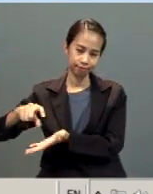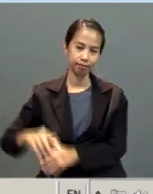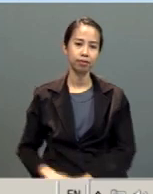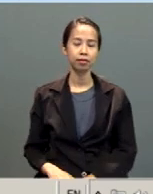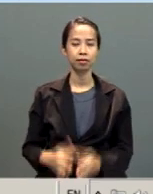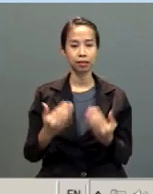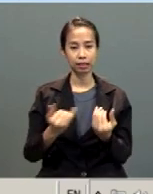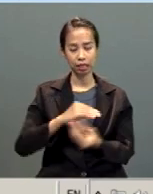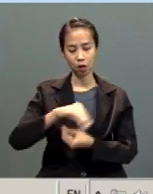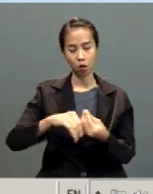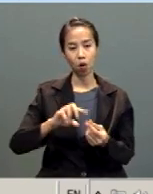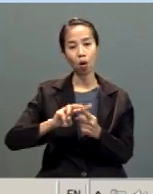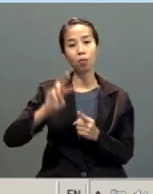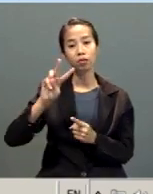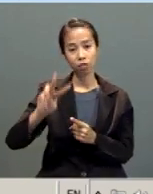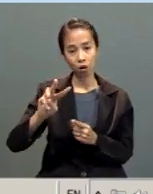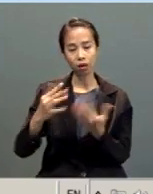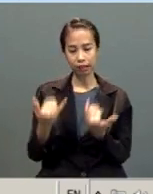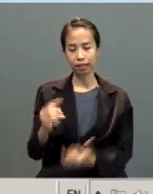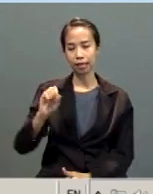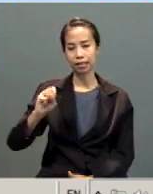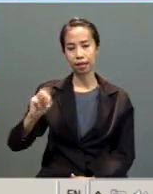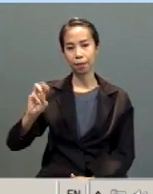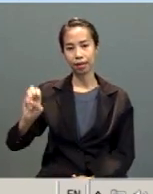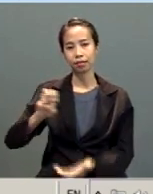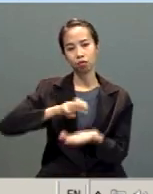มาเลยนะคะคือคุณแล้วว่าโดนก็ย้ำว่าตอนนี้การตรวจสอบสิทธิ์เนี่ยต้องใช้ระยะเวลาอีกนิดนึงนะคะแล้วก็จะมีการทยอยแจ้งผลการคัดกรองและโอนเงินเยียวยาต่อเนื่องตลอดทุกวันทำการโดยในรอบที่2เริ่มทยอยส่ง SMS